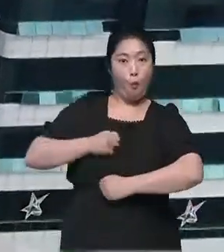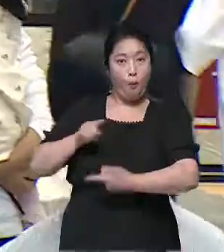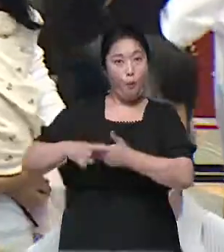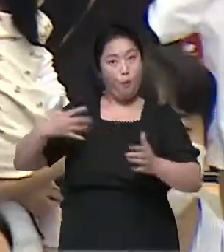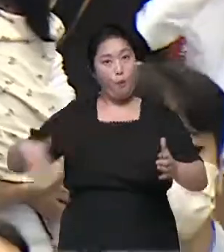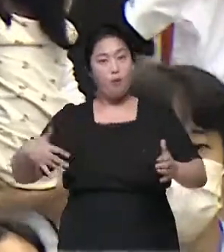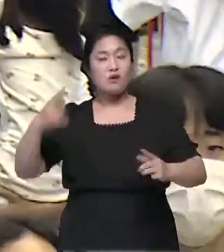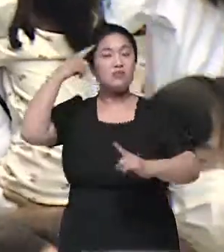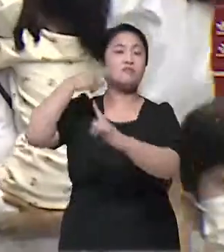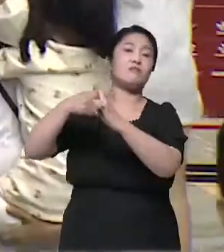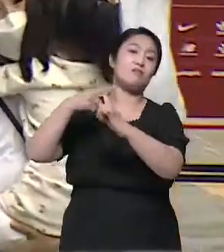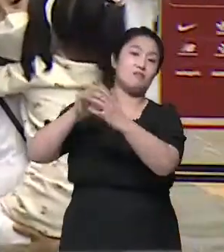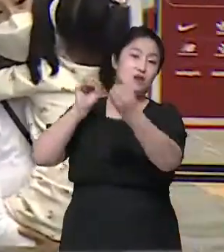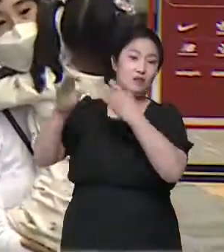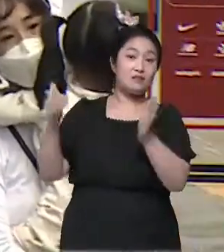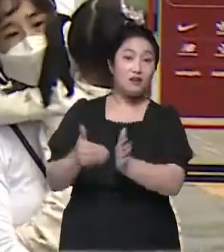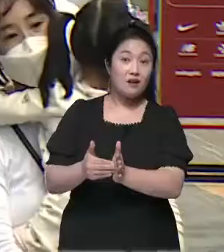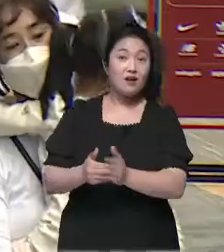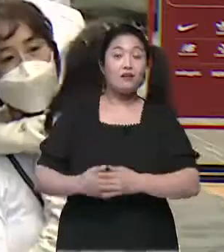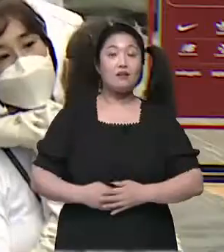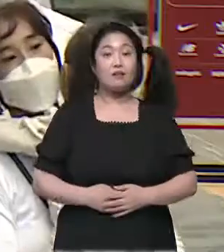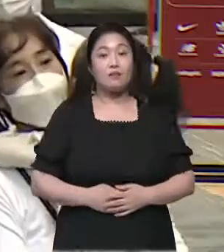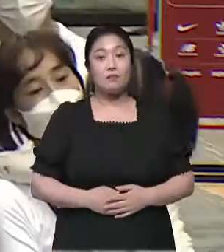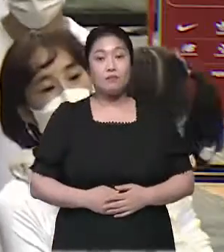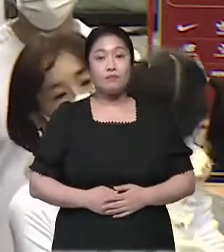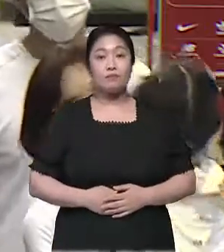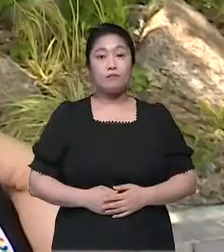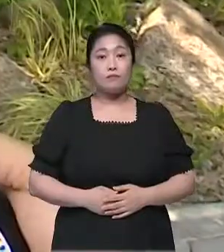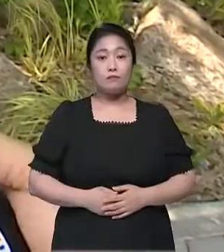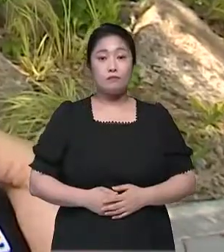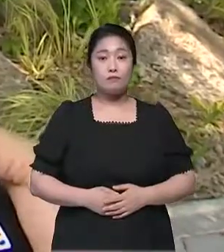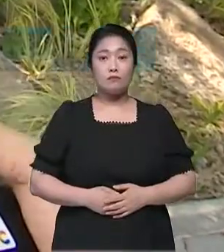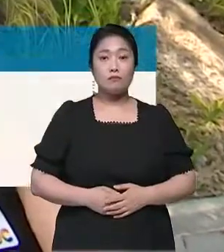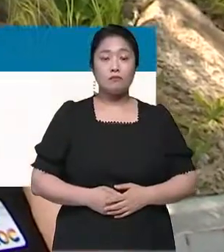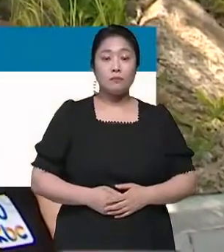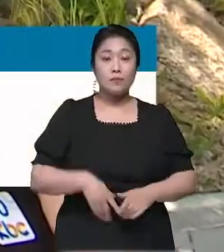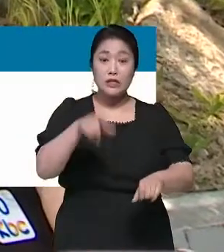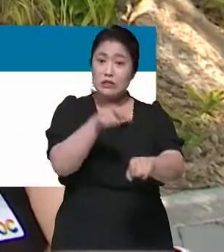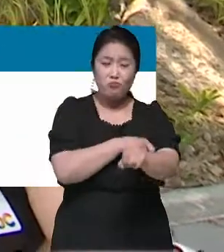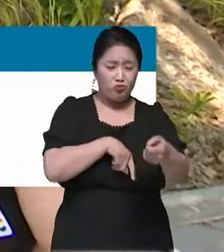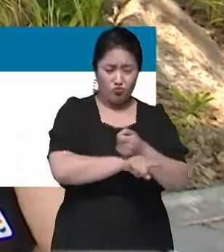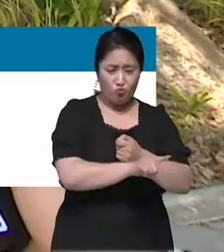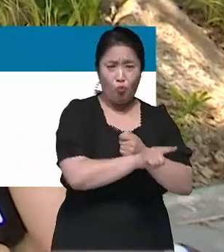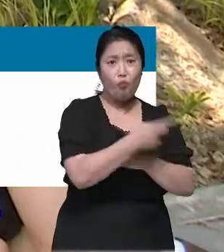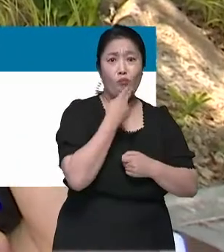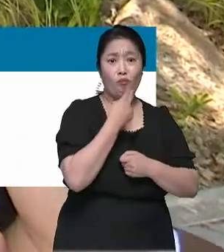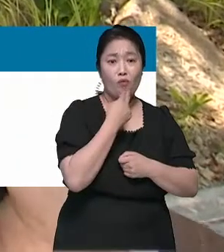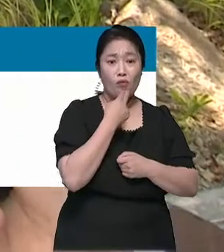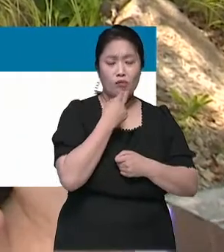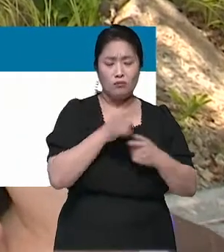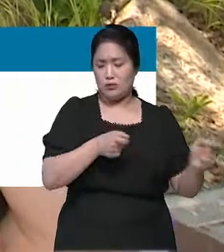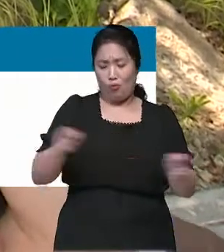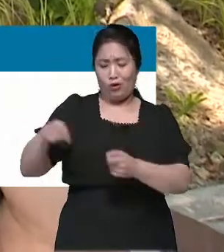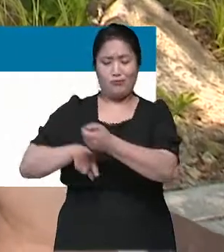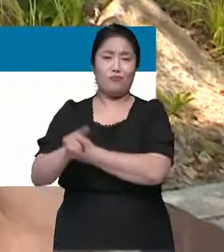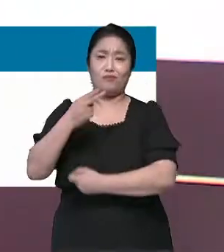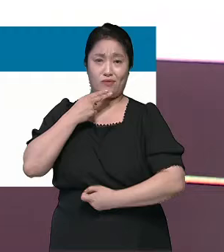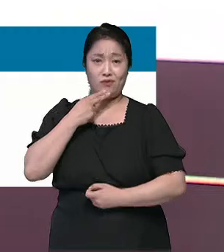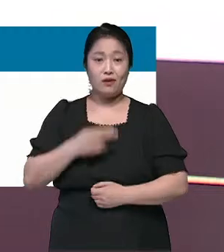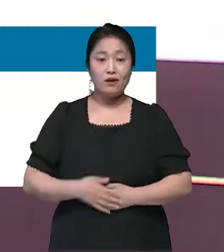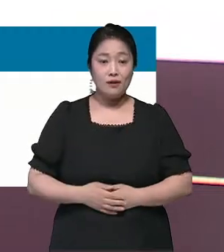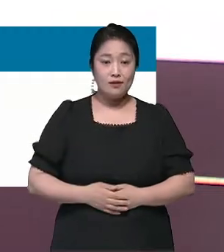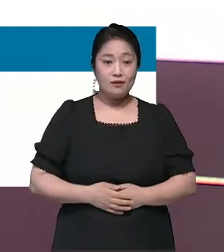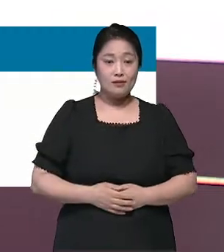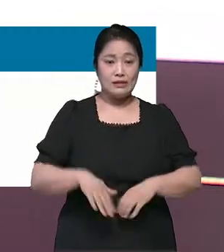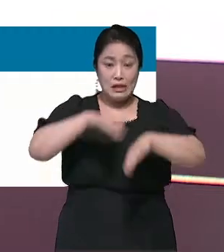점에 긍정적인 반응을 보였습니다. 특별한 이유가 있는 것도 아닌데 연기할 이유가 없는 거죠.